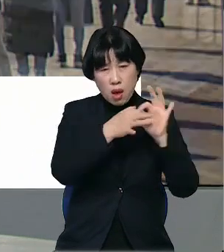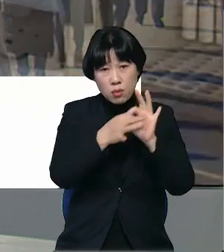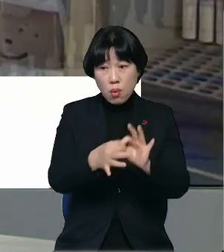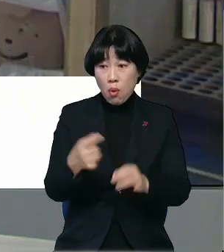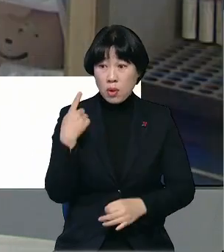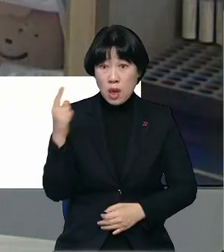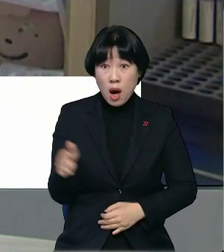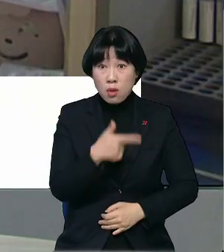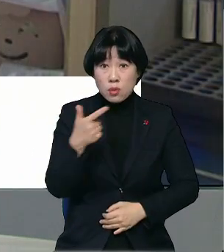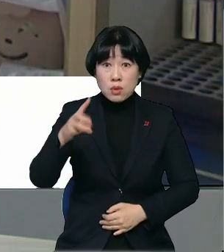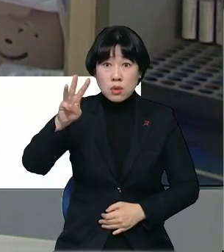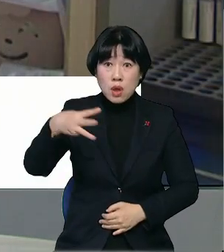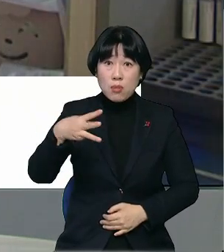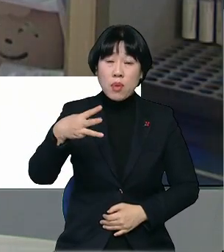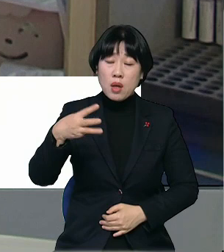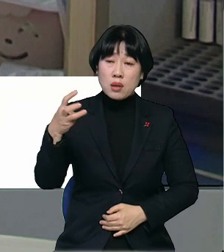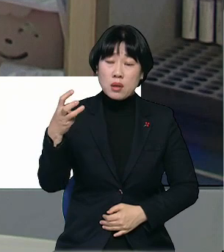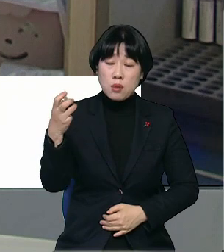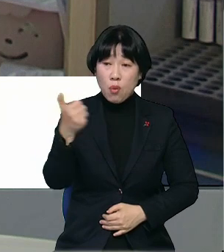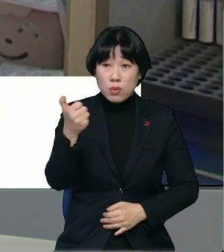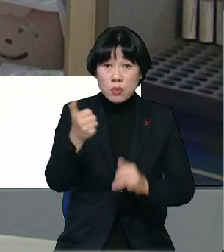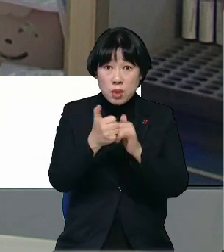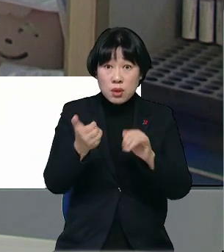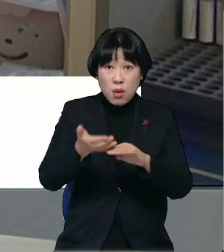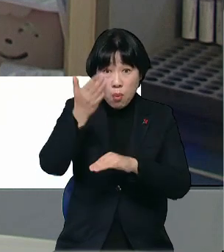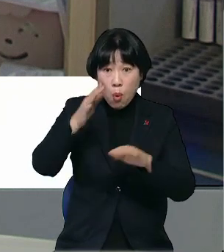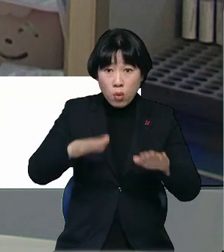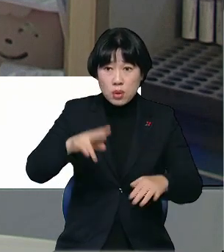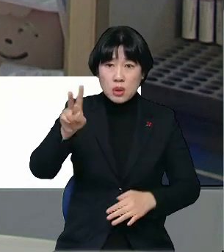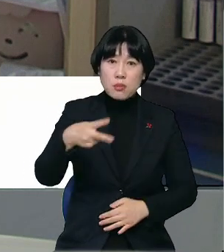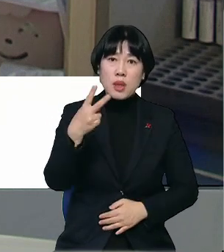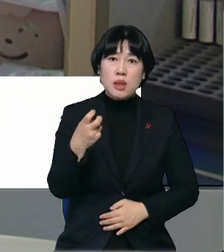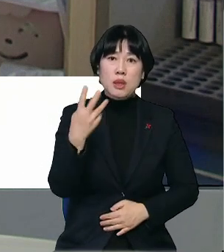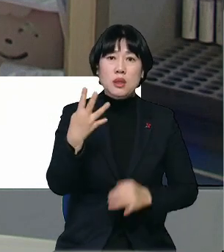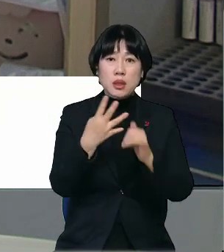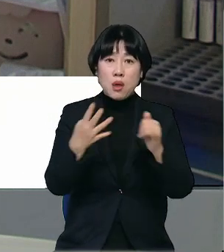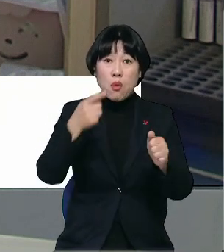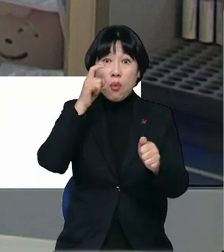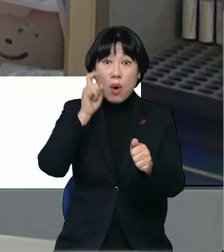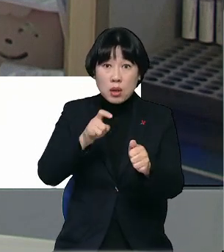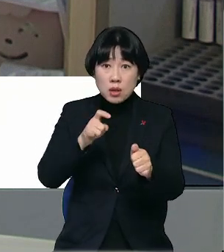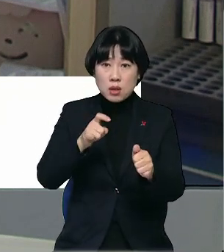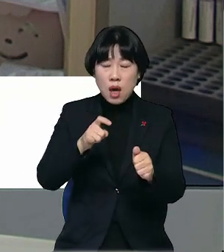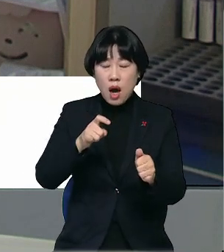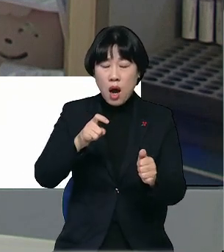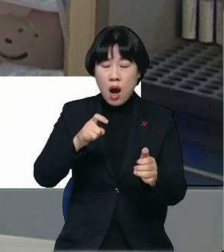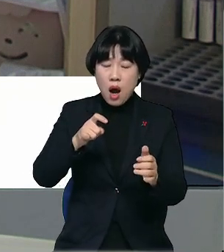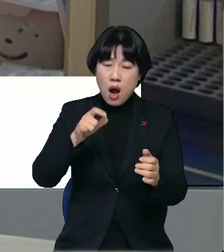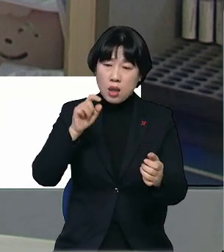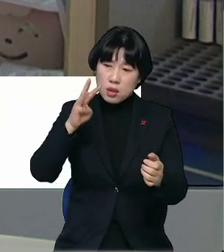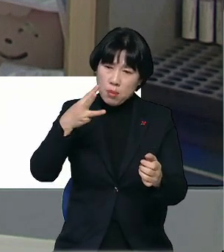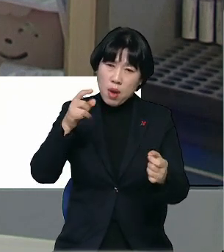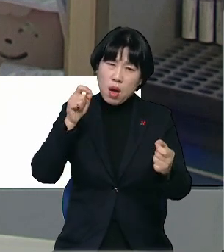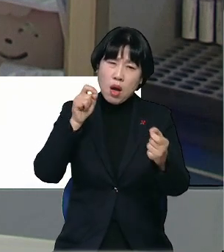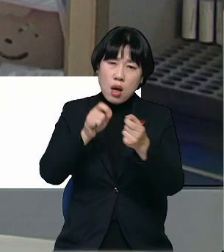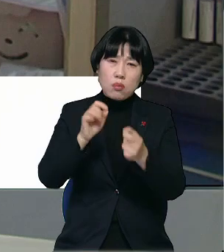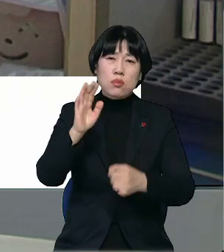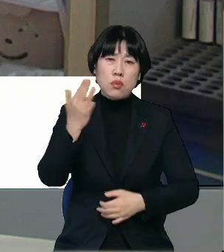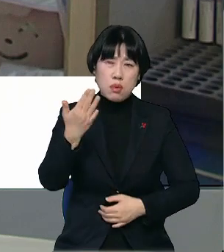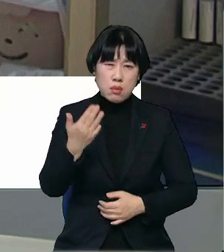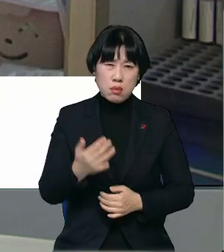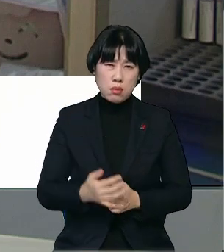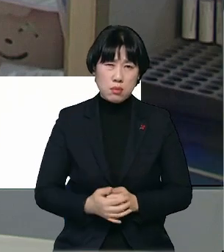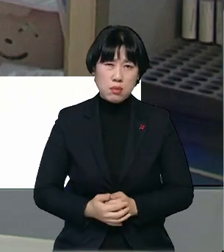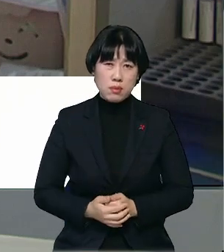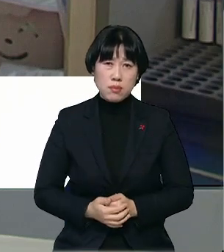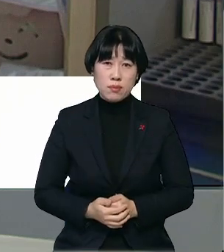하루 350명이 넘었고 오늘도 지금까지 274명이 확진돼 300명에 육박하고 있습니다. 임소영 기자의